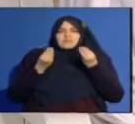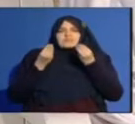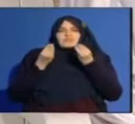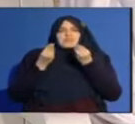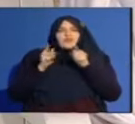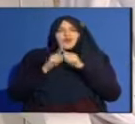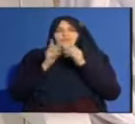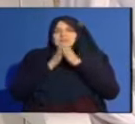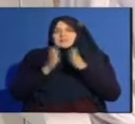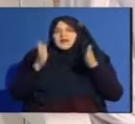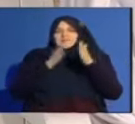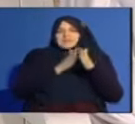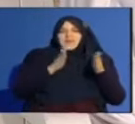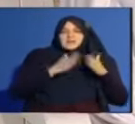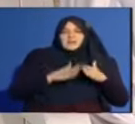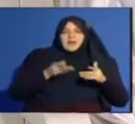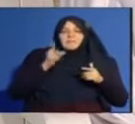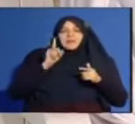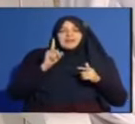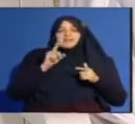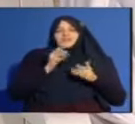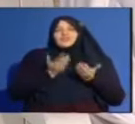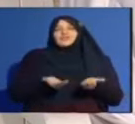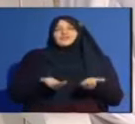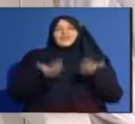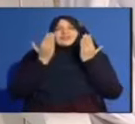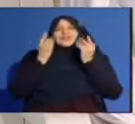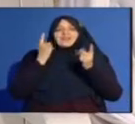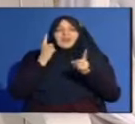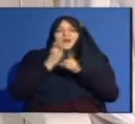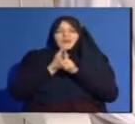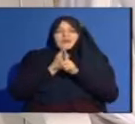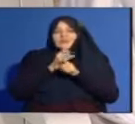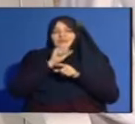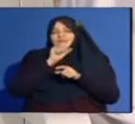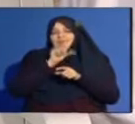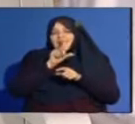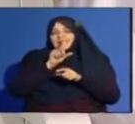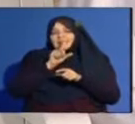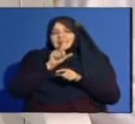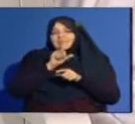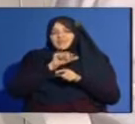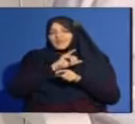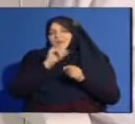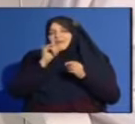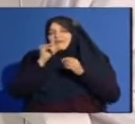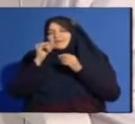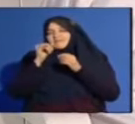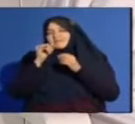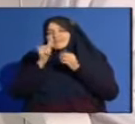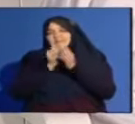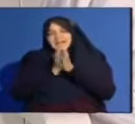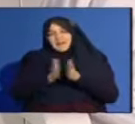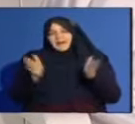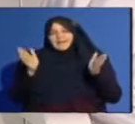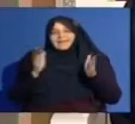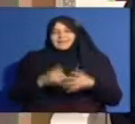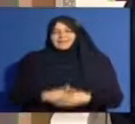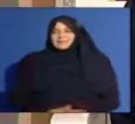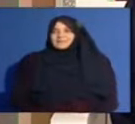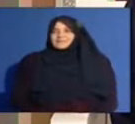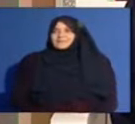الفراقات، ولكن في الآخرة لقاء بلا فراق. بارك الله فيك دكتور سعيد، وأغتنم هذه